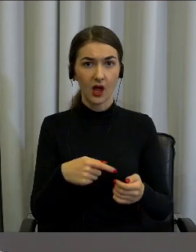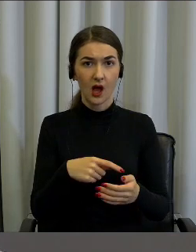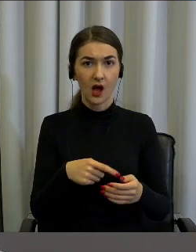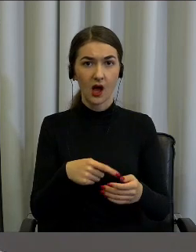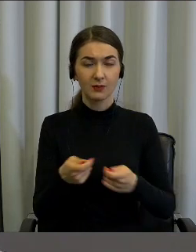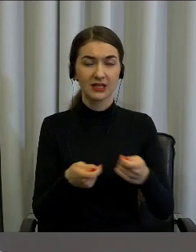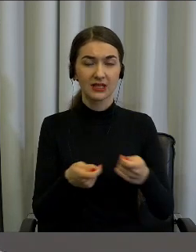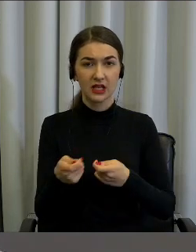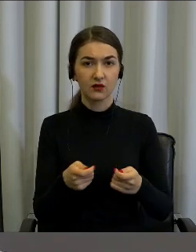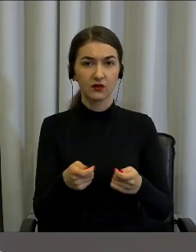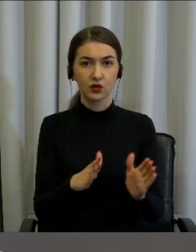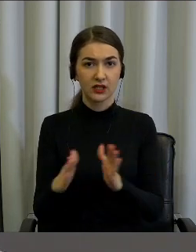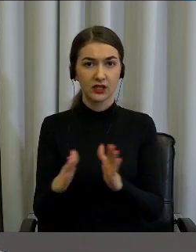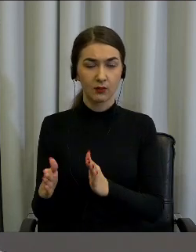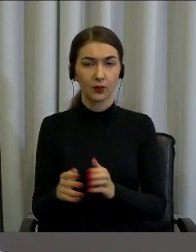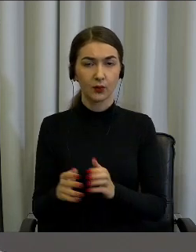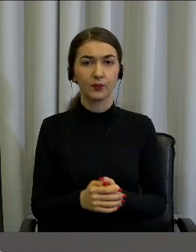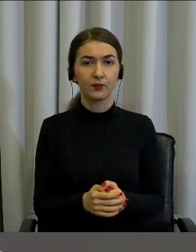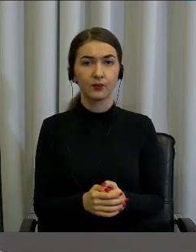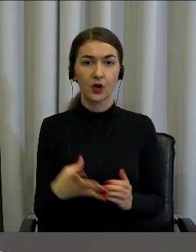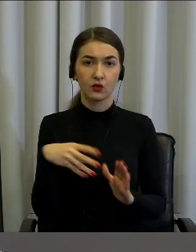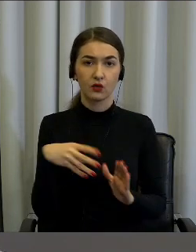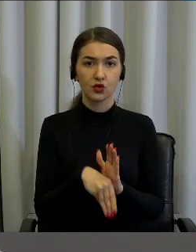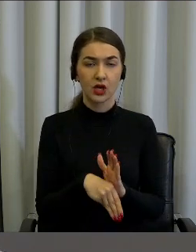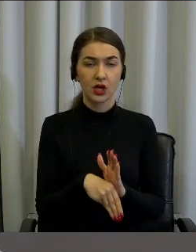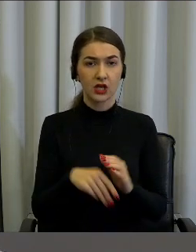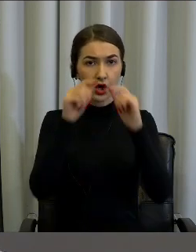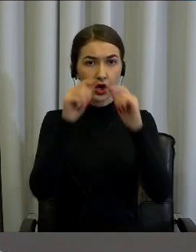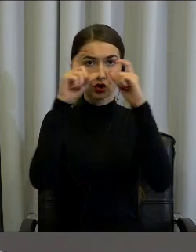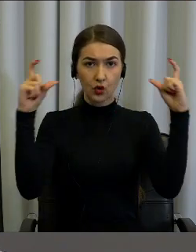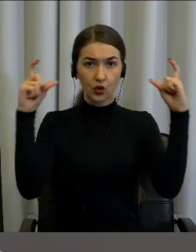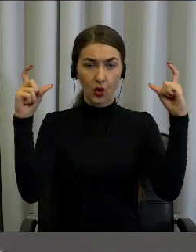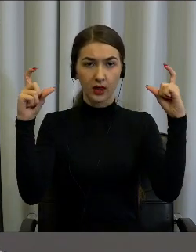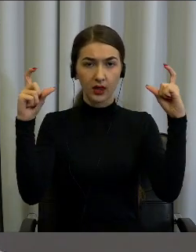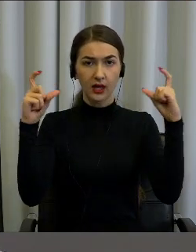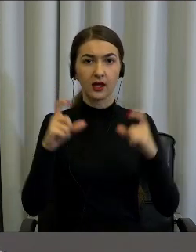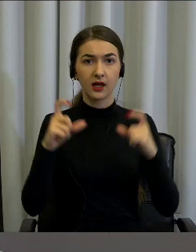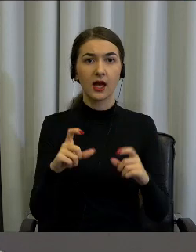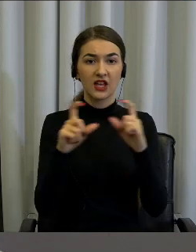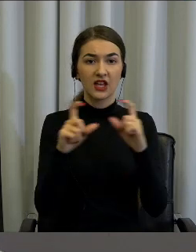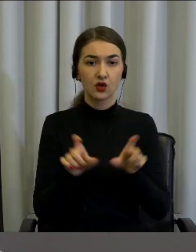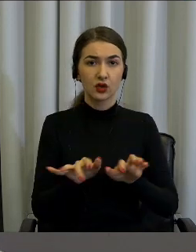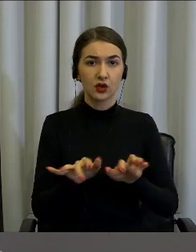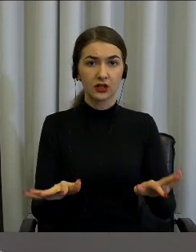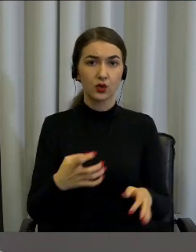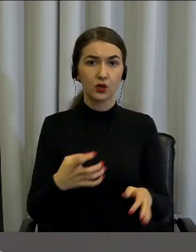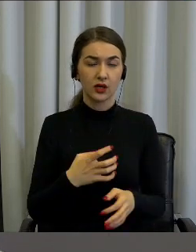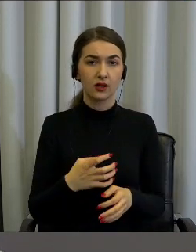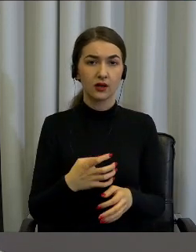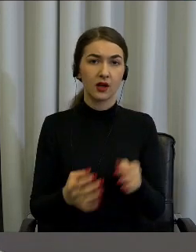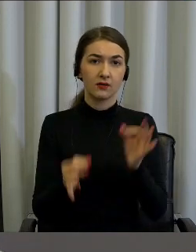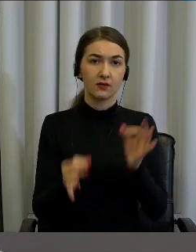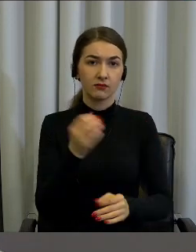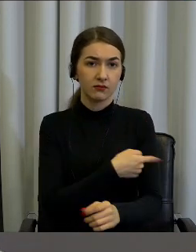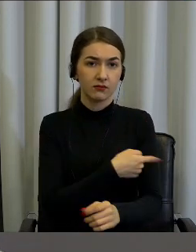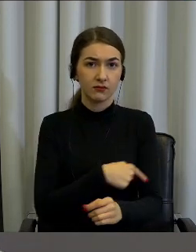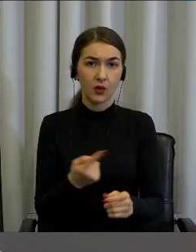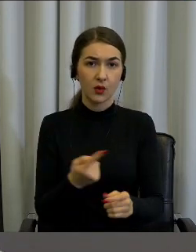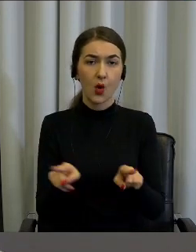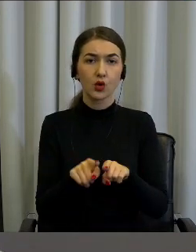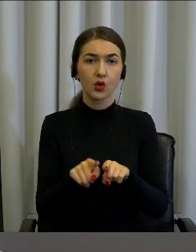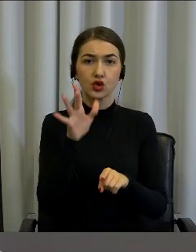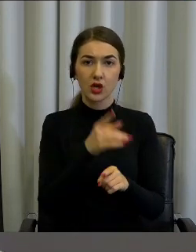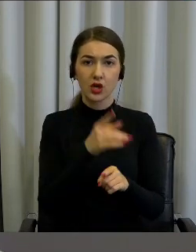територіях включаючи школи інфраструктури виборів лікарні та суди одночасно запроваджуючи